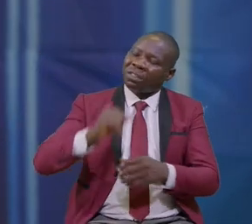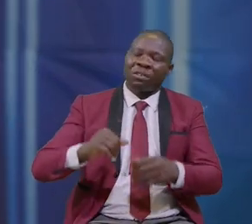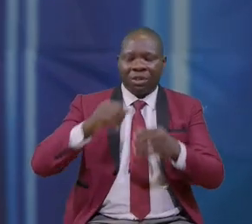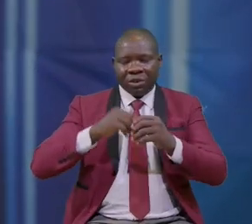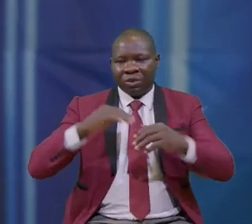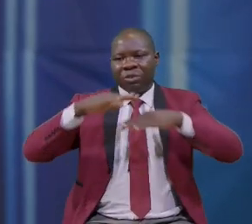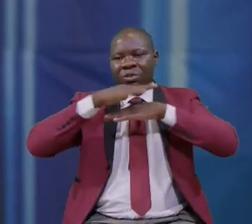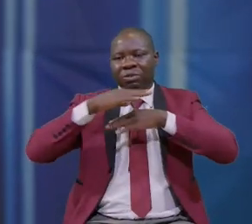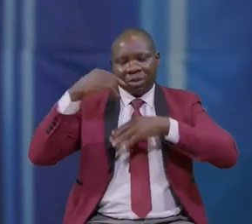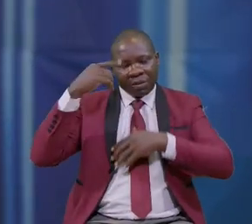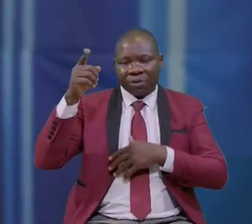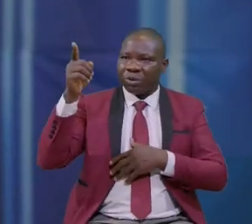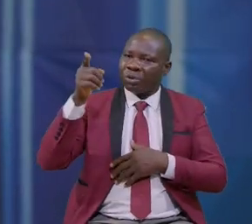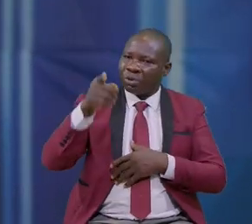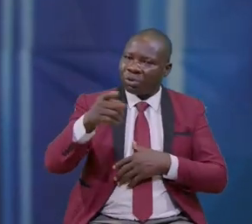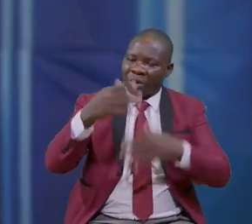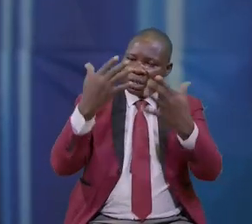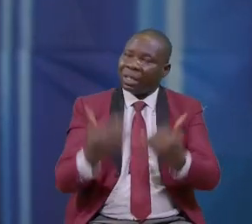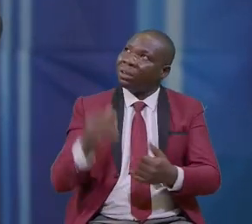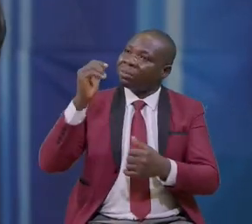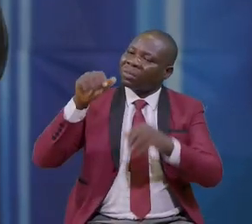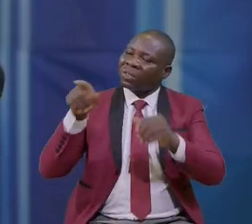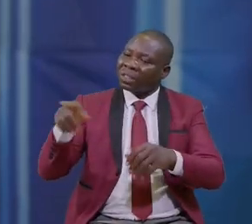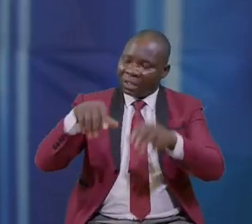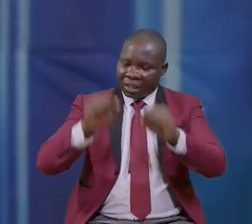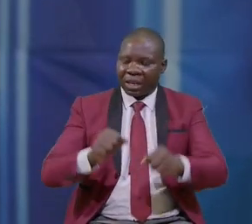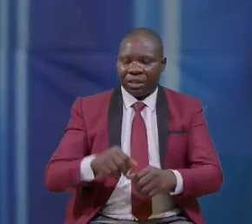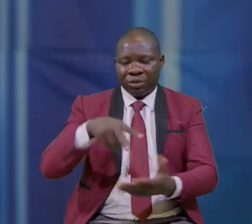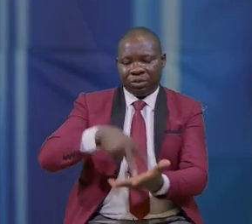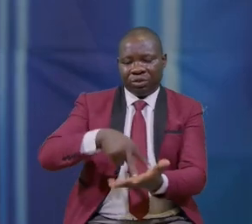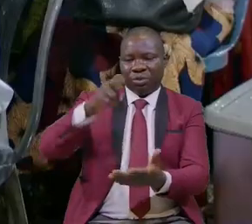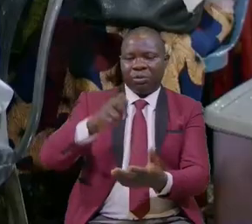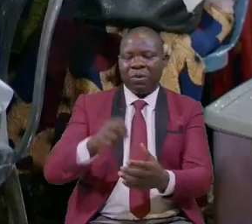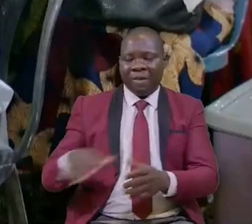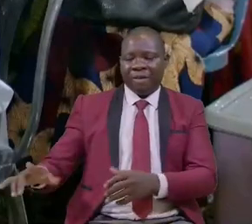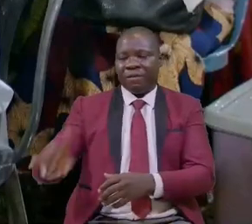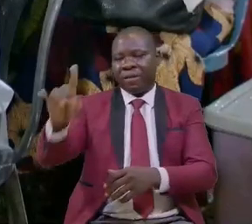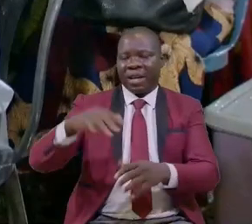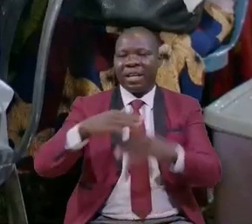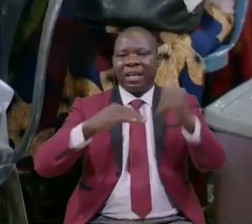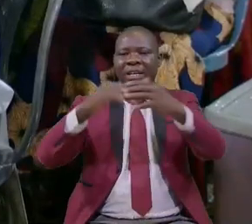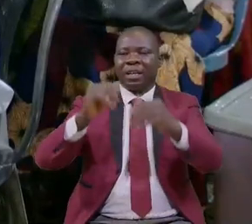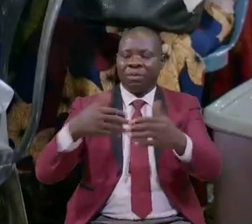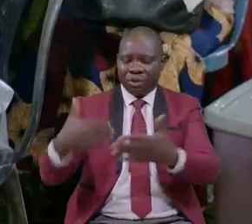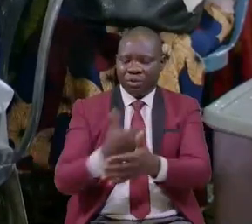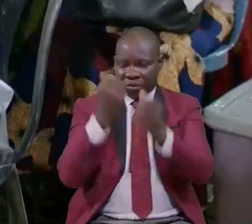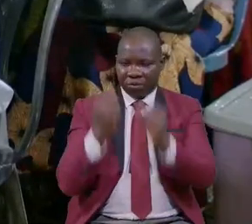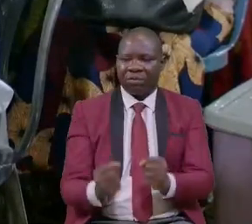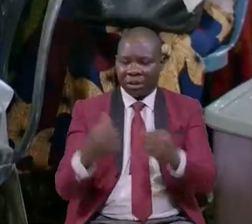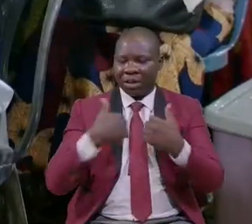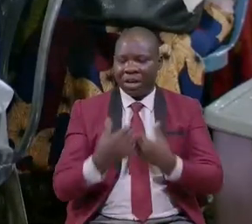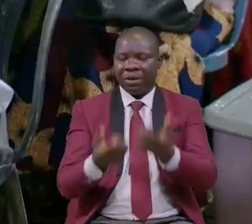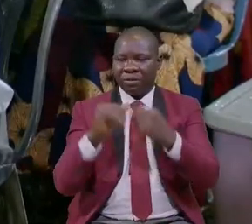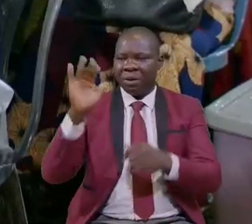Maintenant, il peut courir, il peut sauter, il peut gravir. Une nouvelle force est venue. Par la grâce de